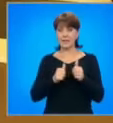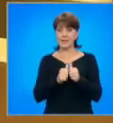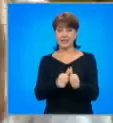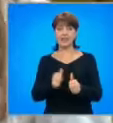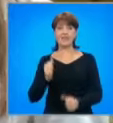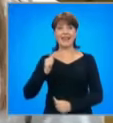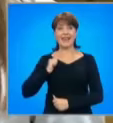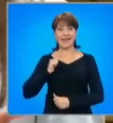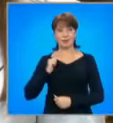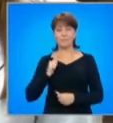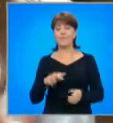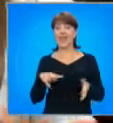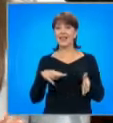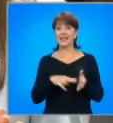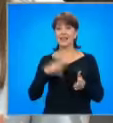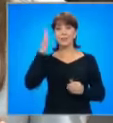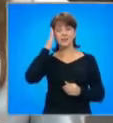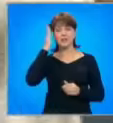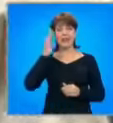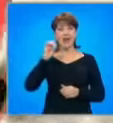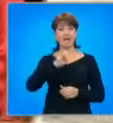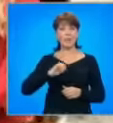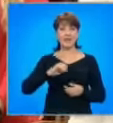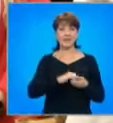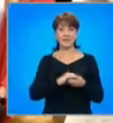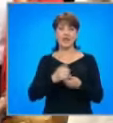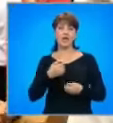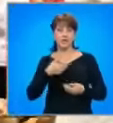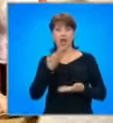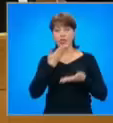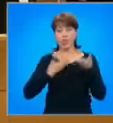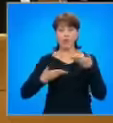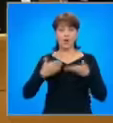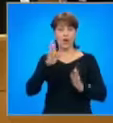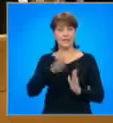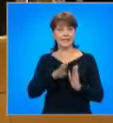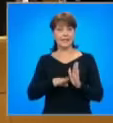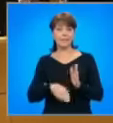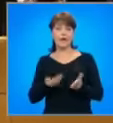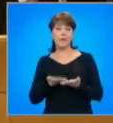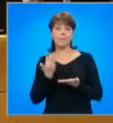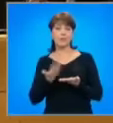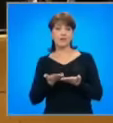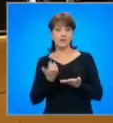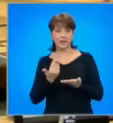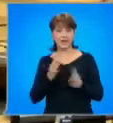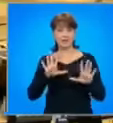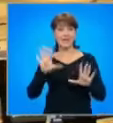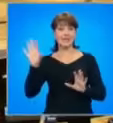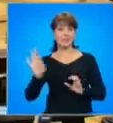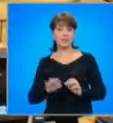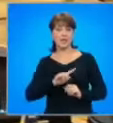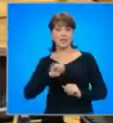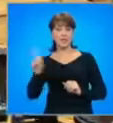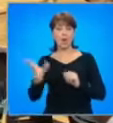Енергийните министри от Европейския съюз се договориха за намалено потребление на ток между 5 и 10% до март до година. Как ще